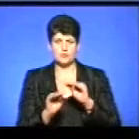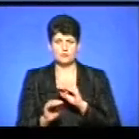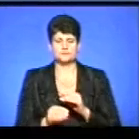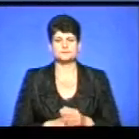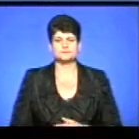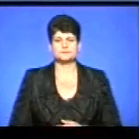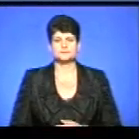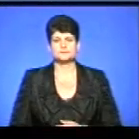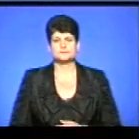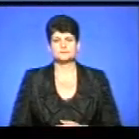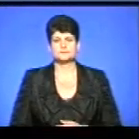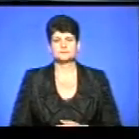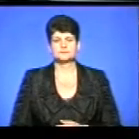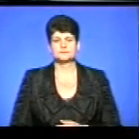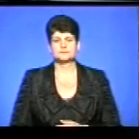Музика